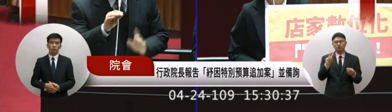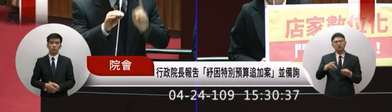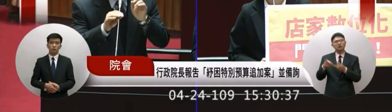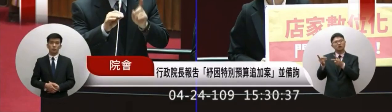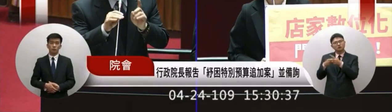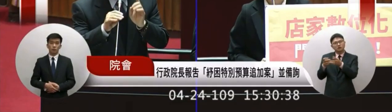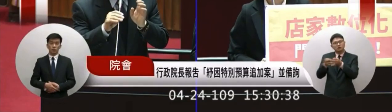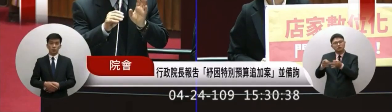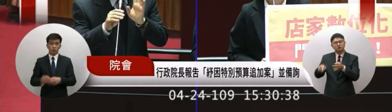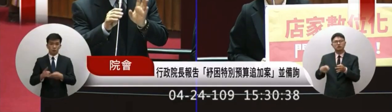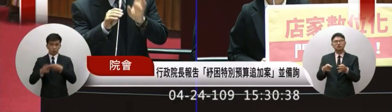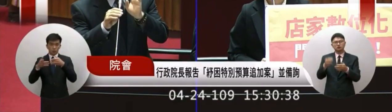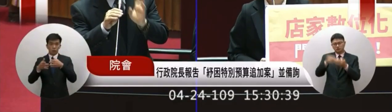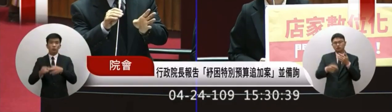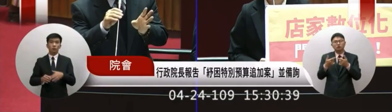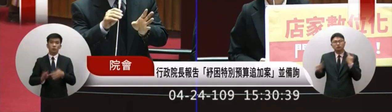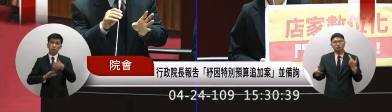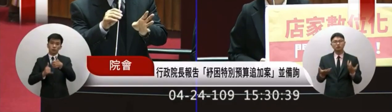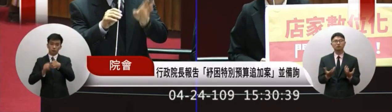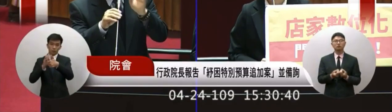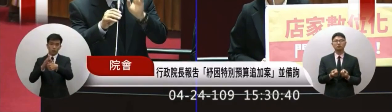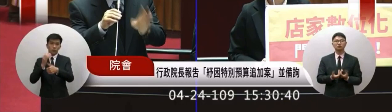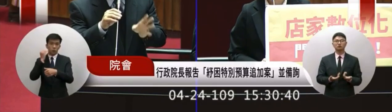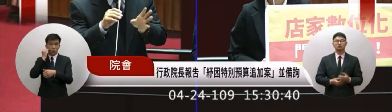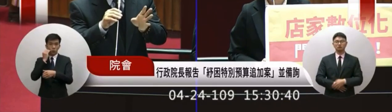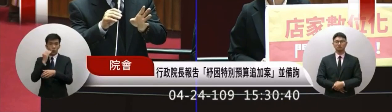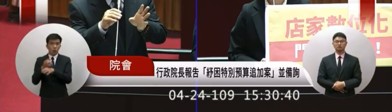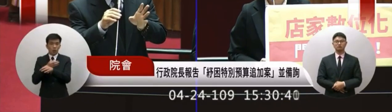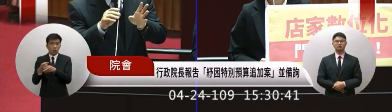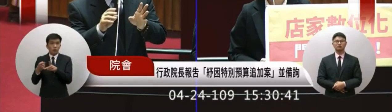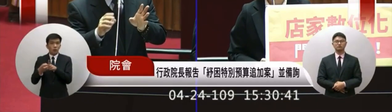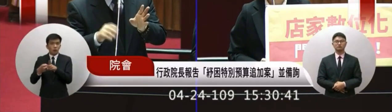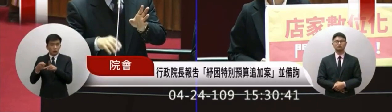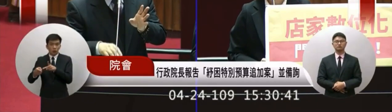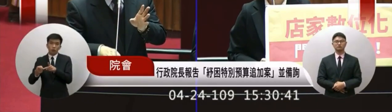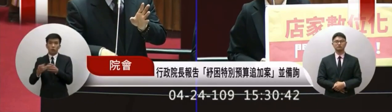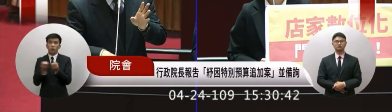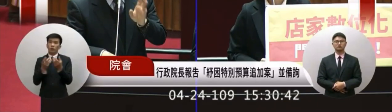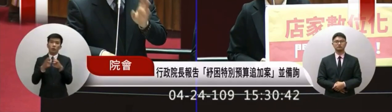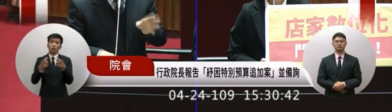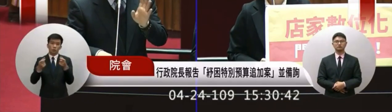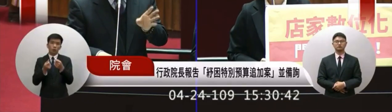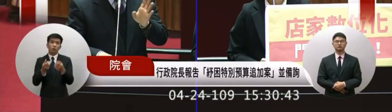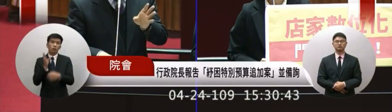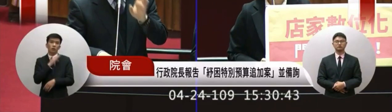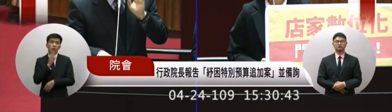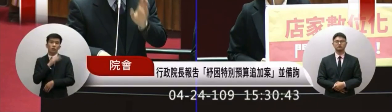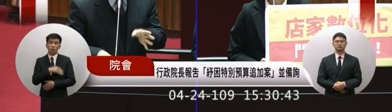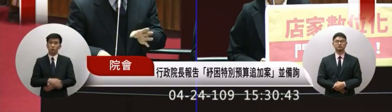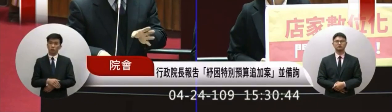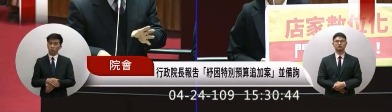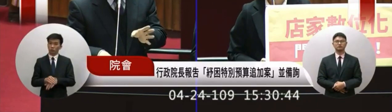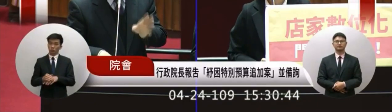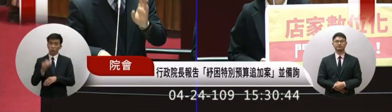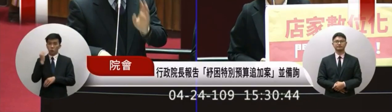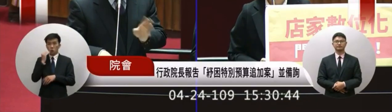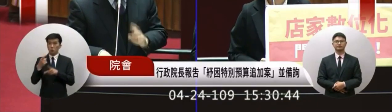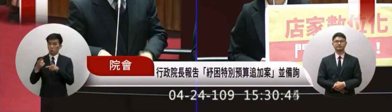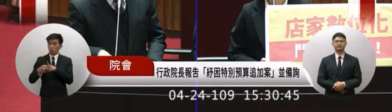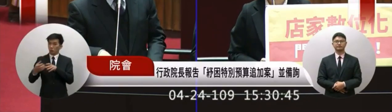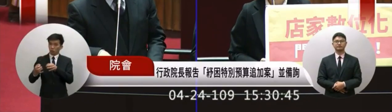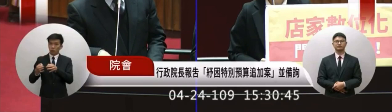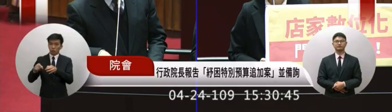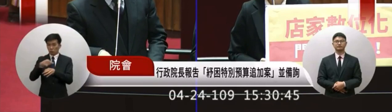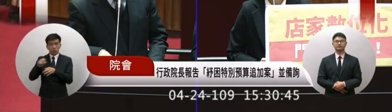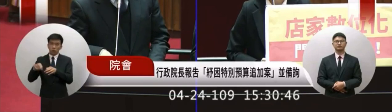分。 没有，只要是小规模营业人就免开统一发票。 好，现在是这样子，只要是小规模营业人就是